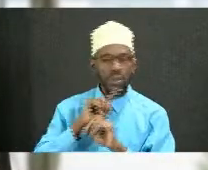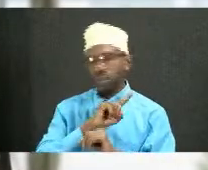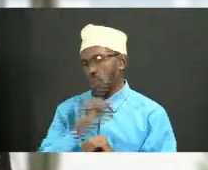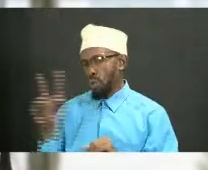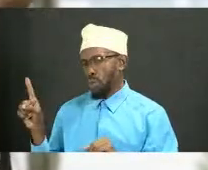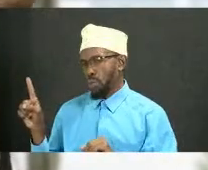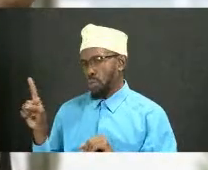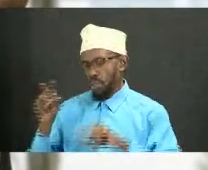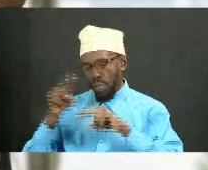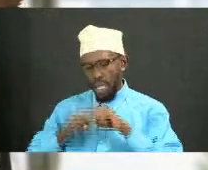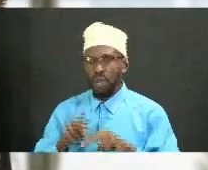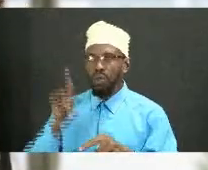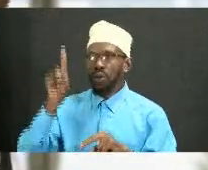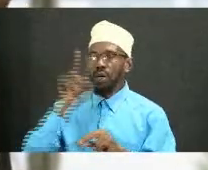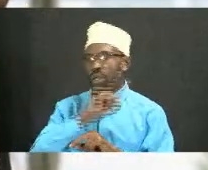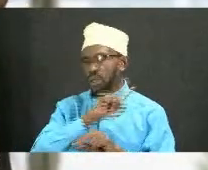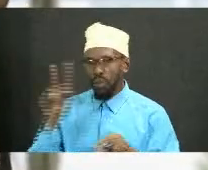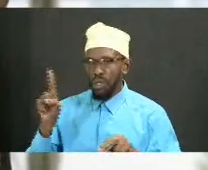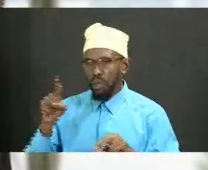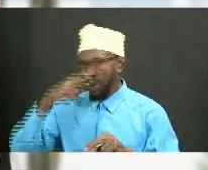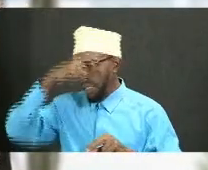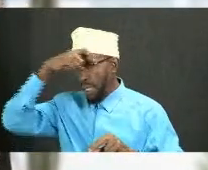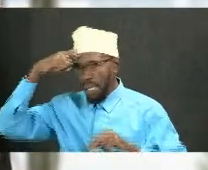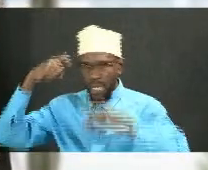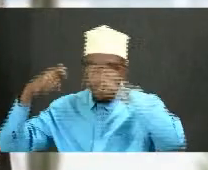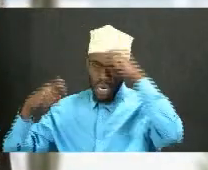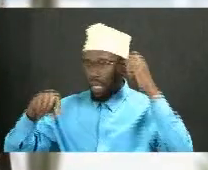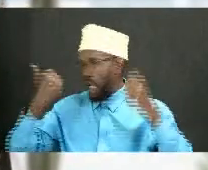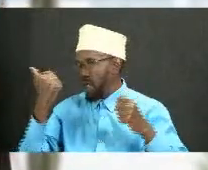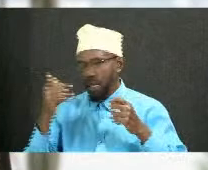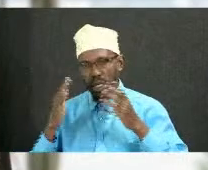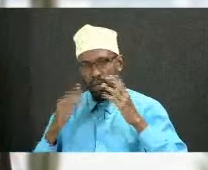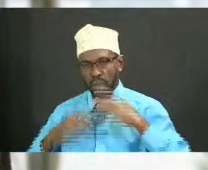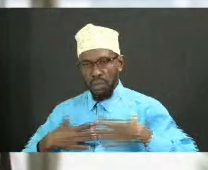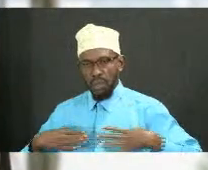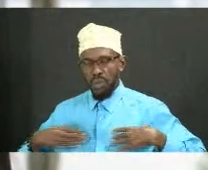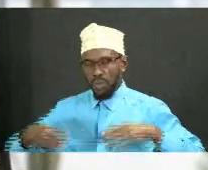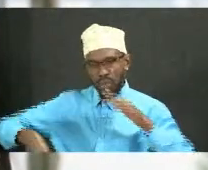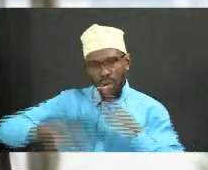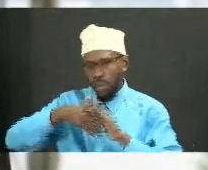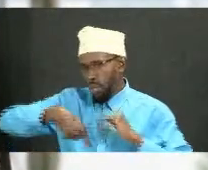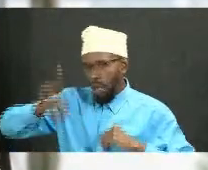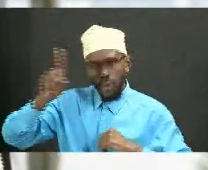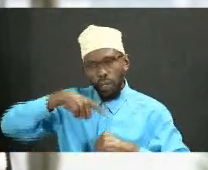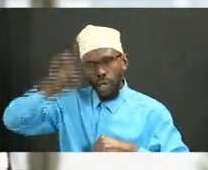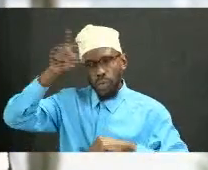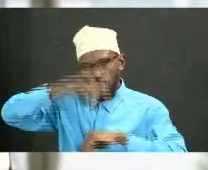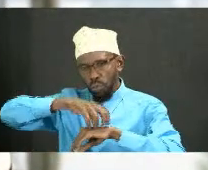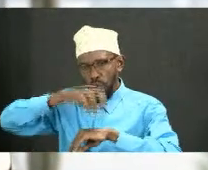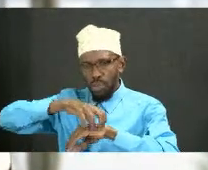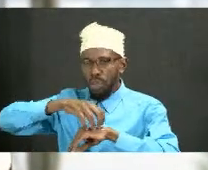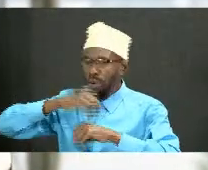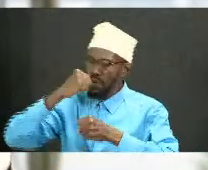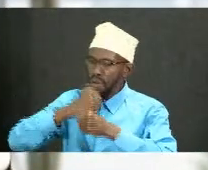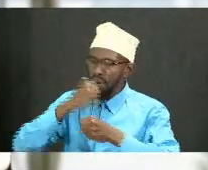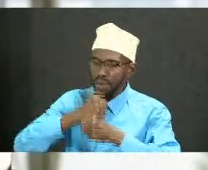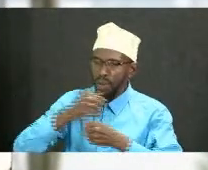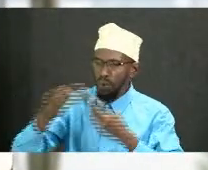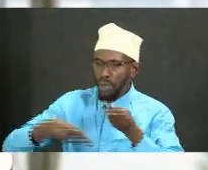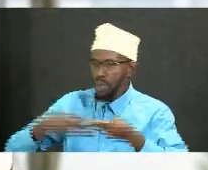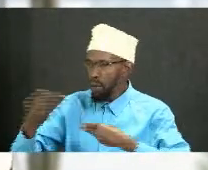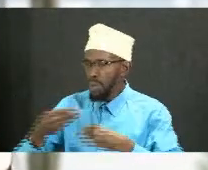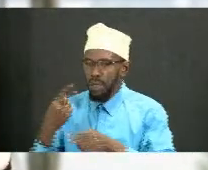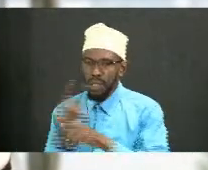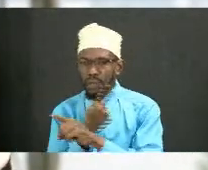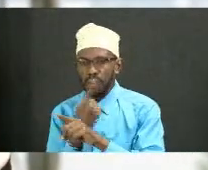la, nyinyi hamumtegemei Mwenyezi Mungu. Nyinyi mnategemea jasho la watu wengine. Akawafukuza msikitini, akamwambia nenda wafanye biashara